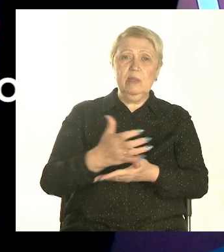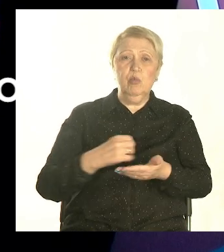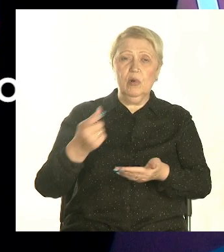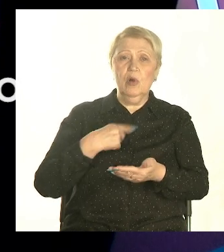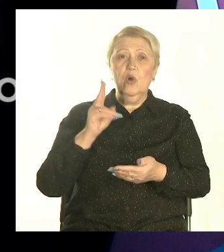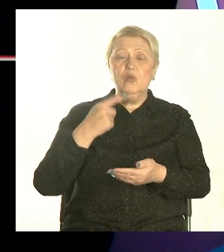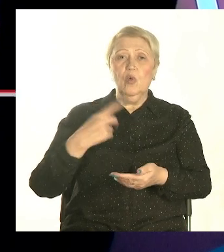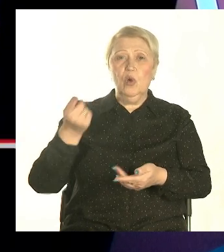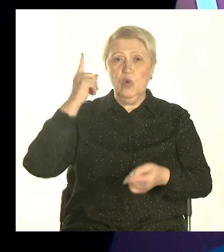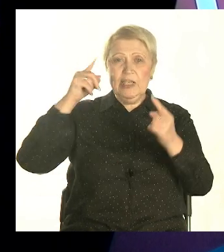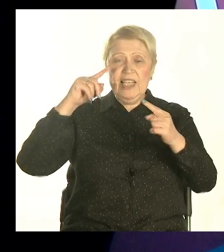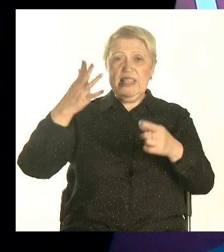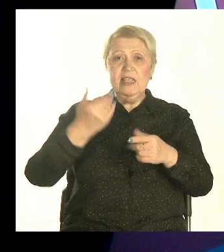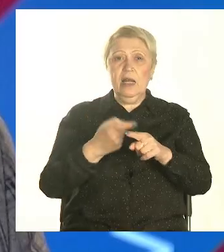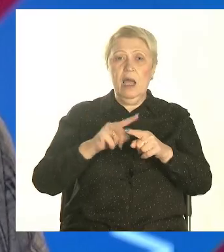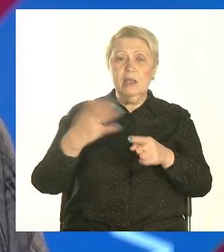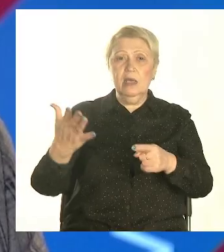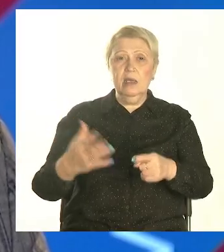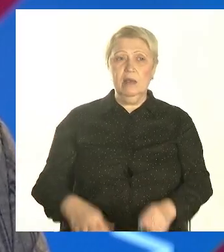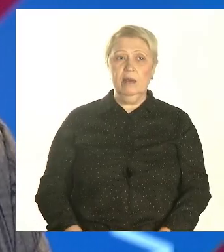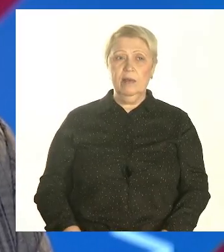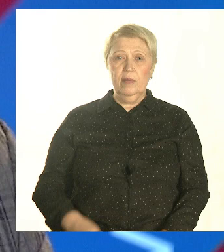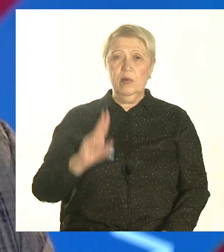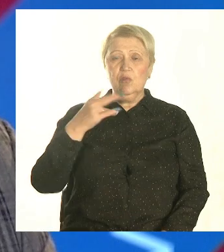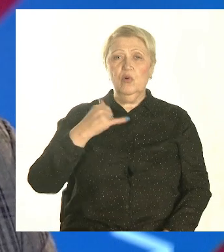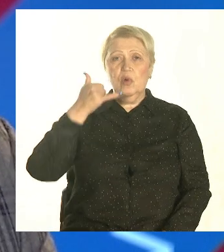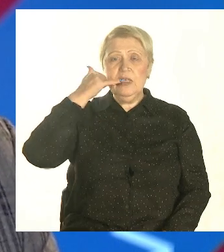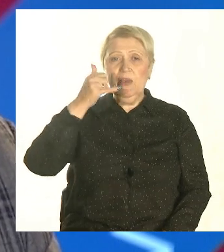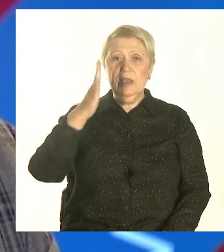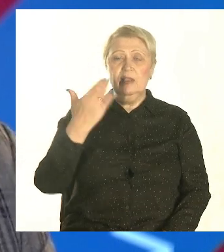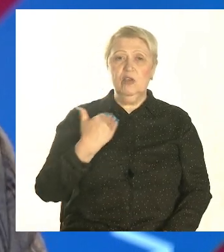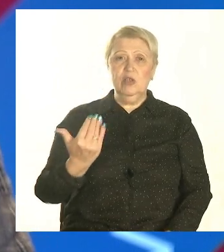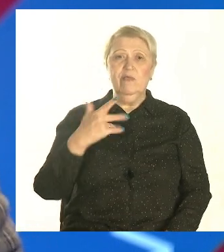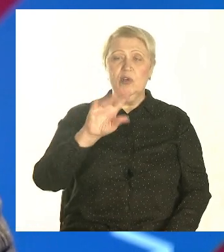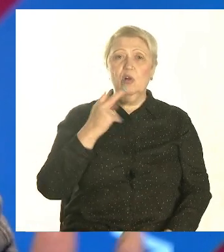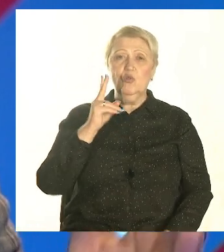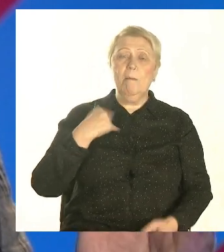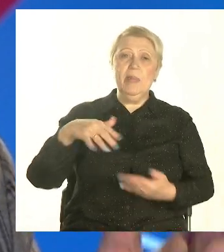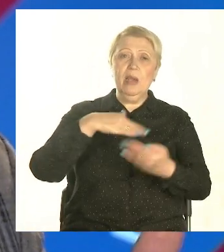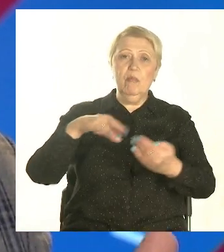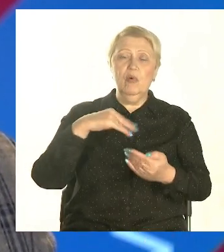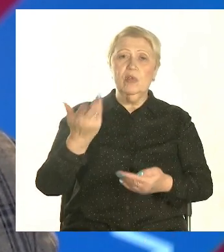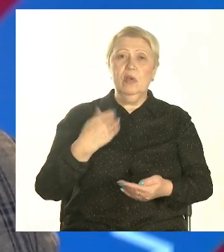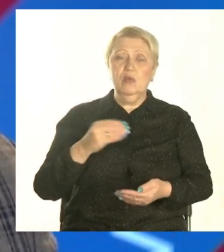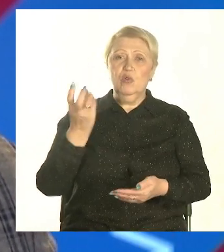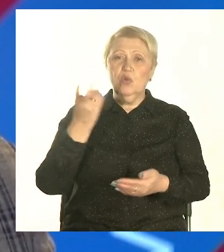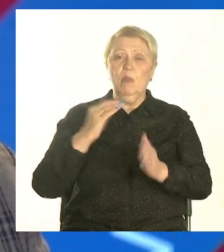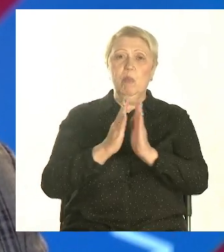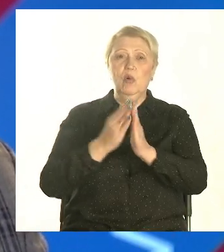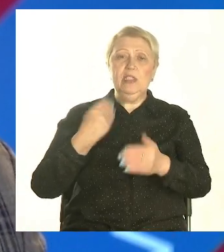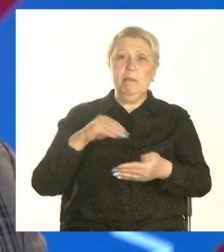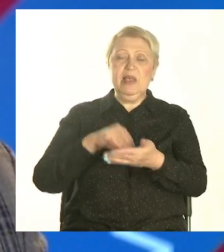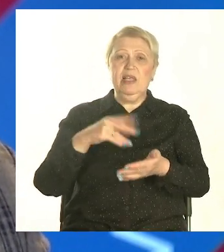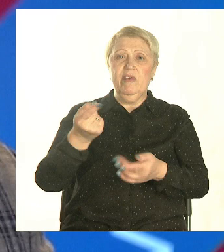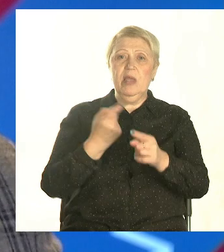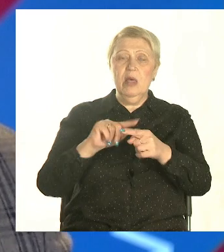инициаторами вот этого, собственно, инициативы людей, которые звонят сегодня к нам, звонят переработчикам, просят поставить контейнерные площадки, принимают